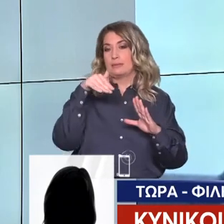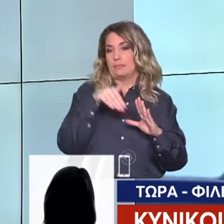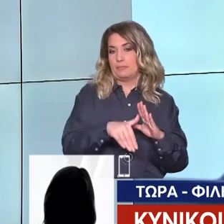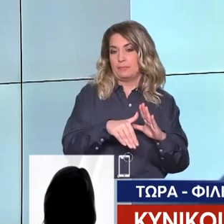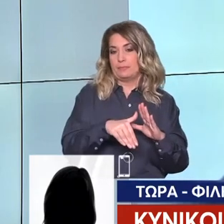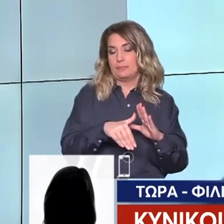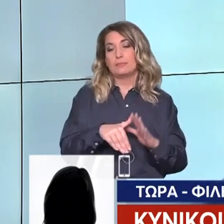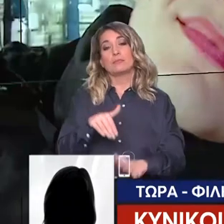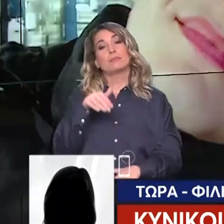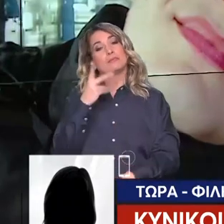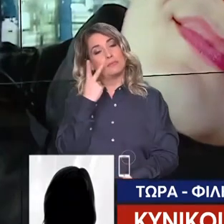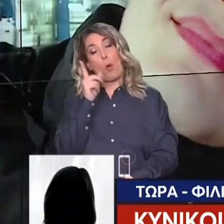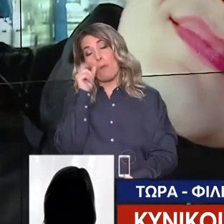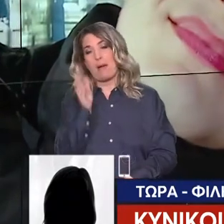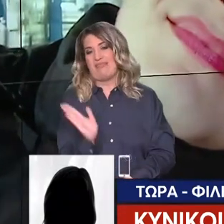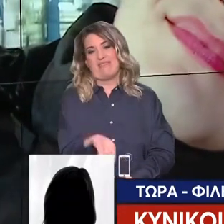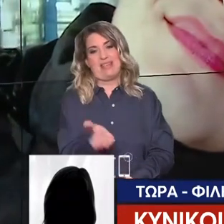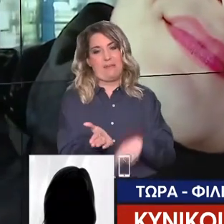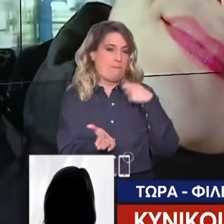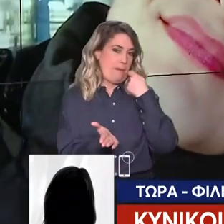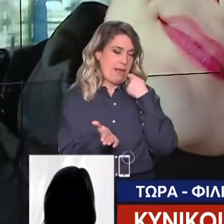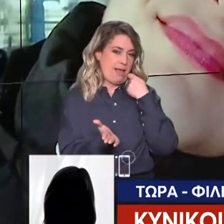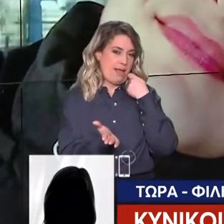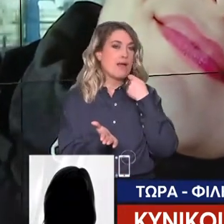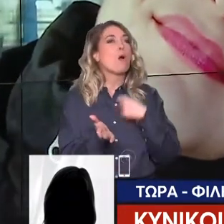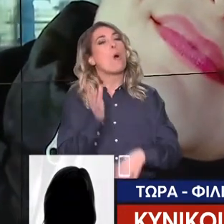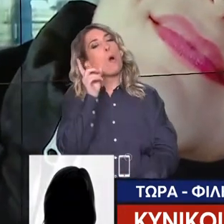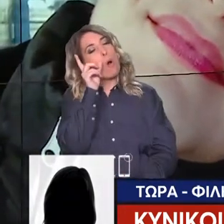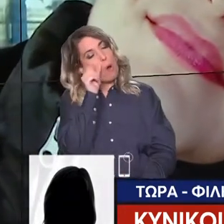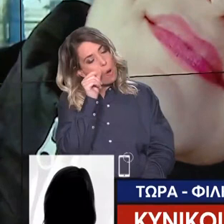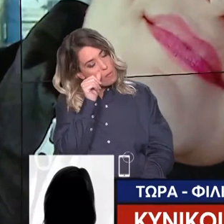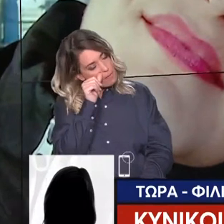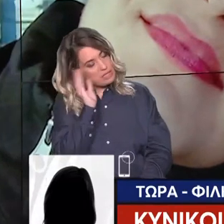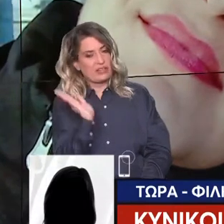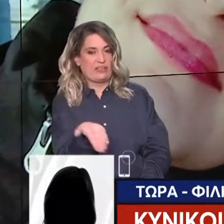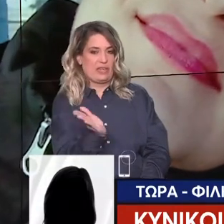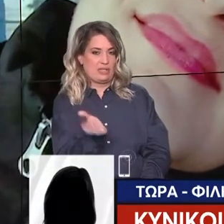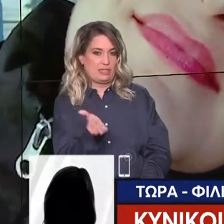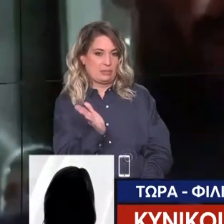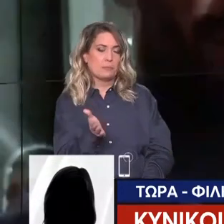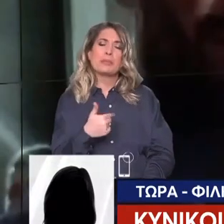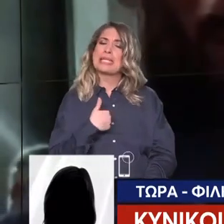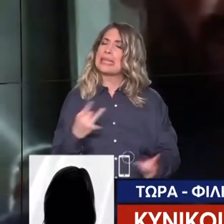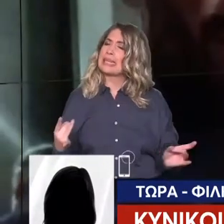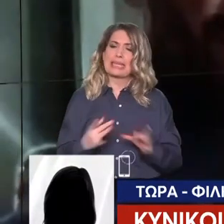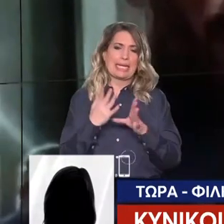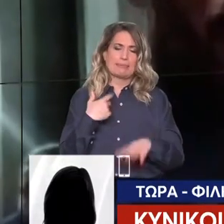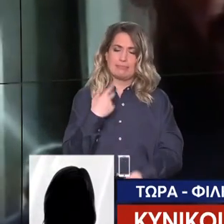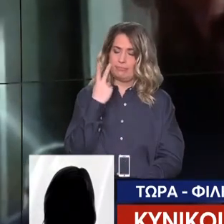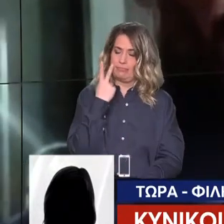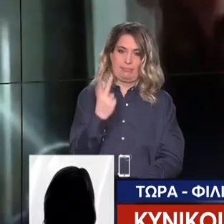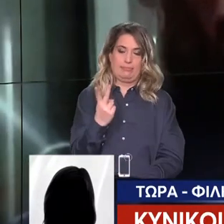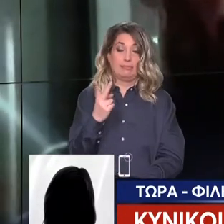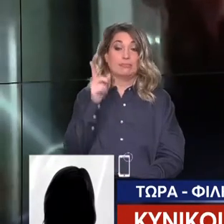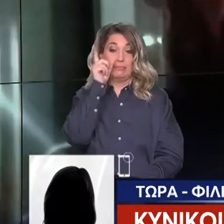ήταν βίος. Μάλιστα. Ο πατέρας του ήταν βίος. Ήμουνα σε ένα σκηνικό μπροστά που είχε χτυπήσει